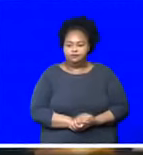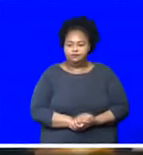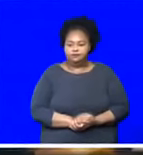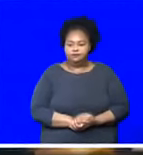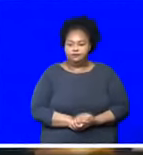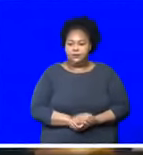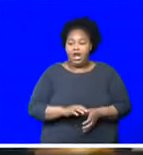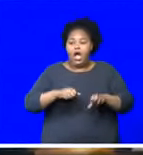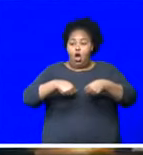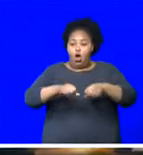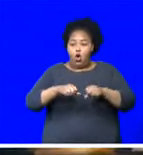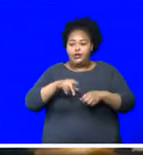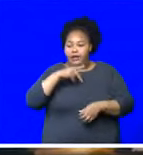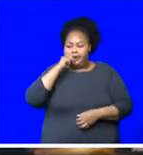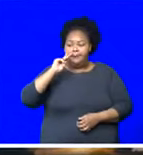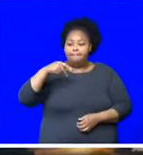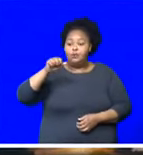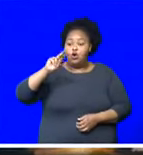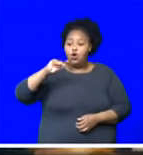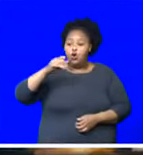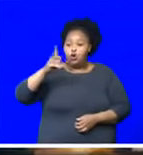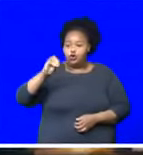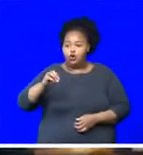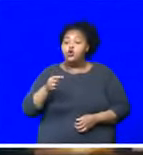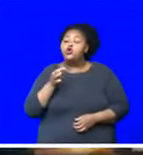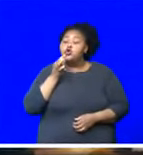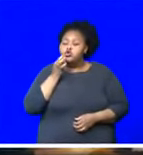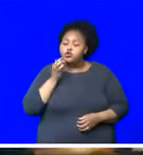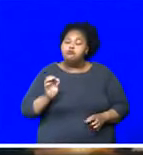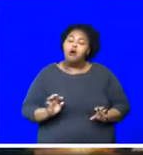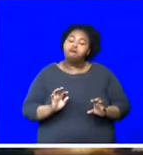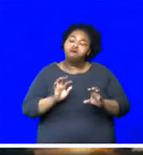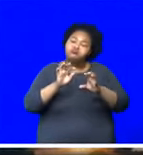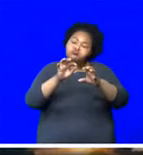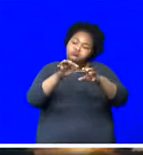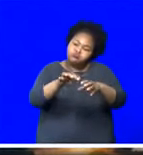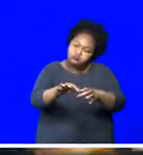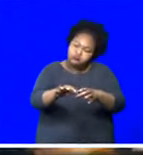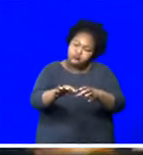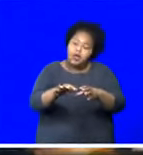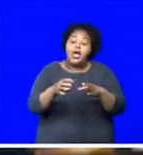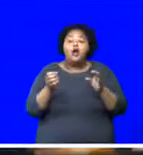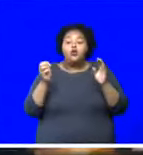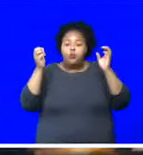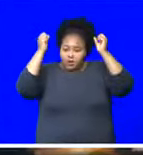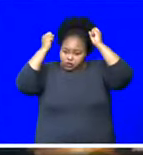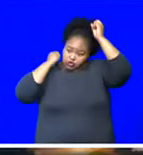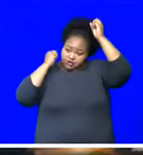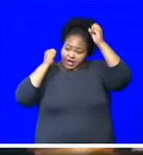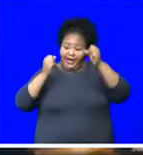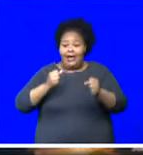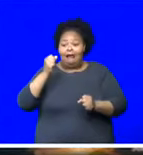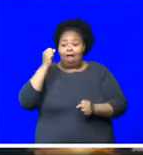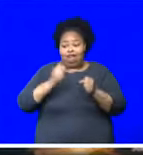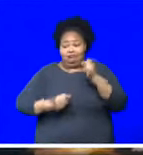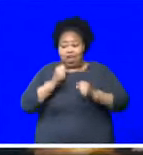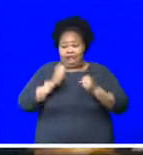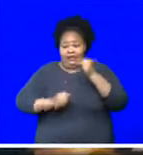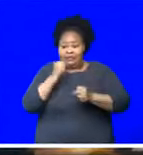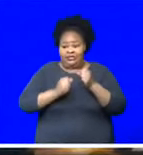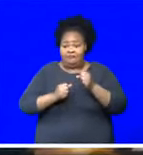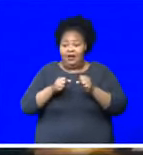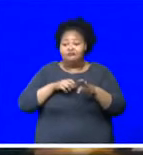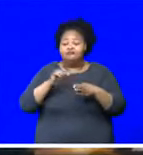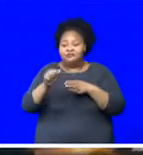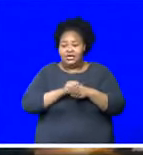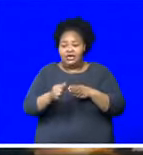Inshalo ngaphansi kwenkundla yasePhondo iphume ngebuningi bayo kuyawedama inhlanhla ekuba yincenye yembutho yamasotsha lokubeka kucala ngca ukuthi kwendeke kule